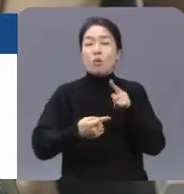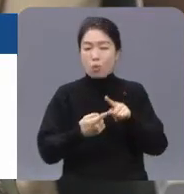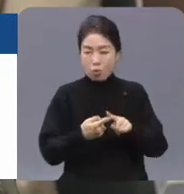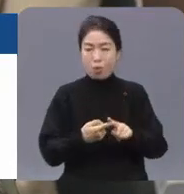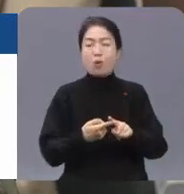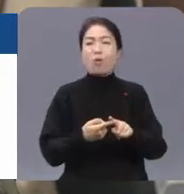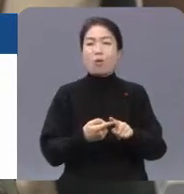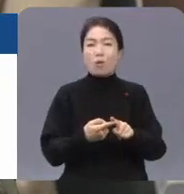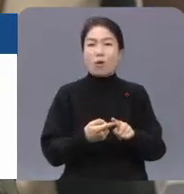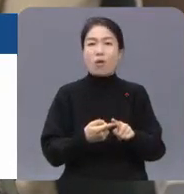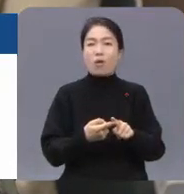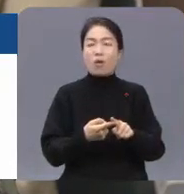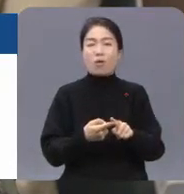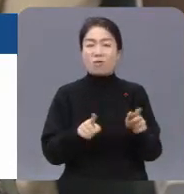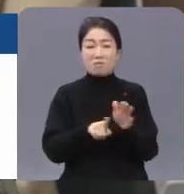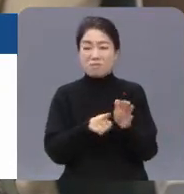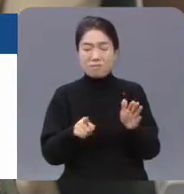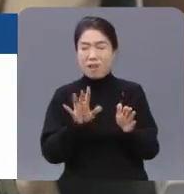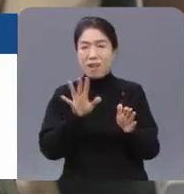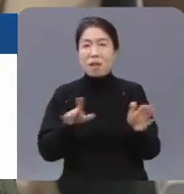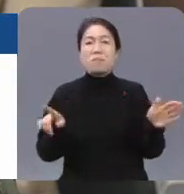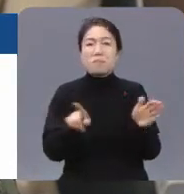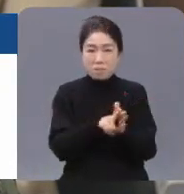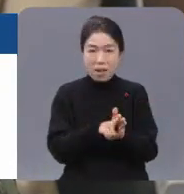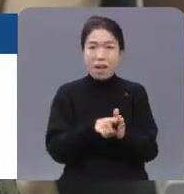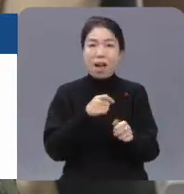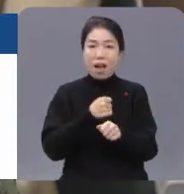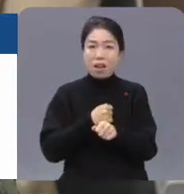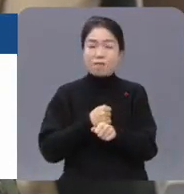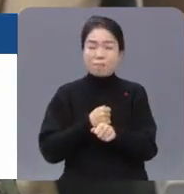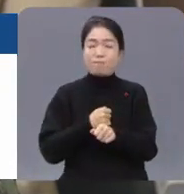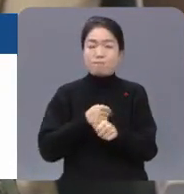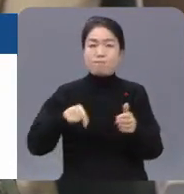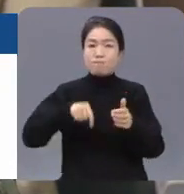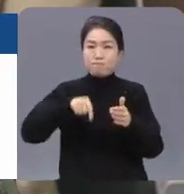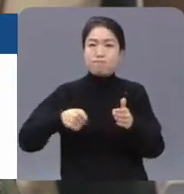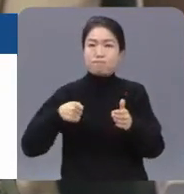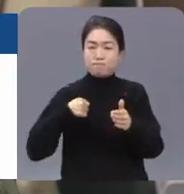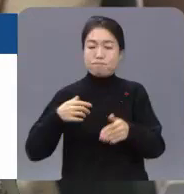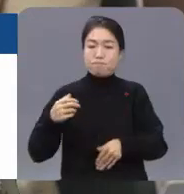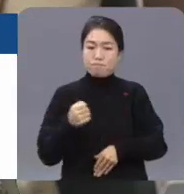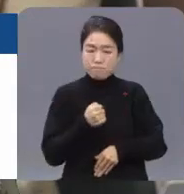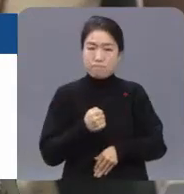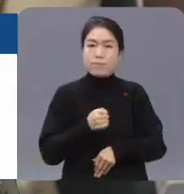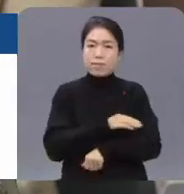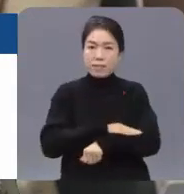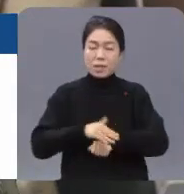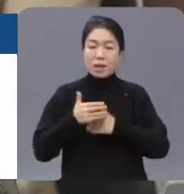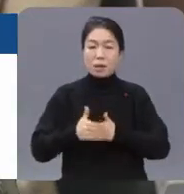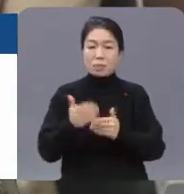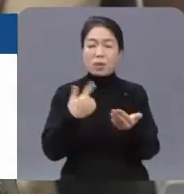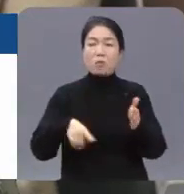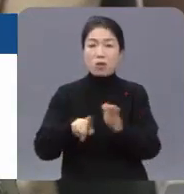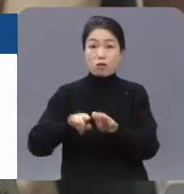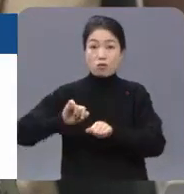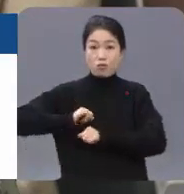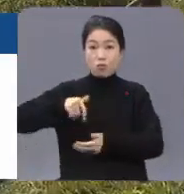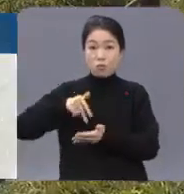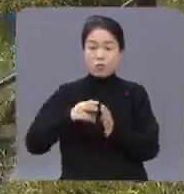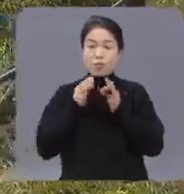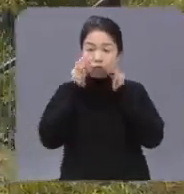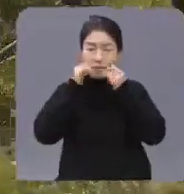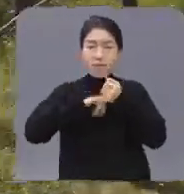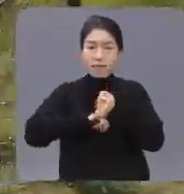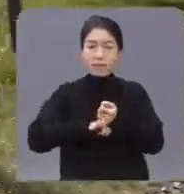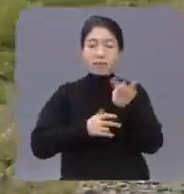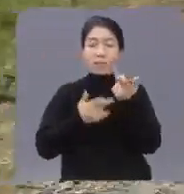서로 불신보다는 신뢰와 내실을 바탕으로 건강하게 날 수 있도록 군에서도 최선을 다하겠습니다